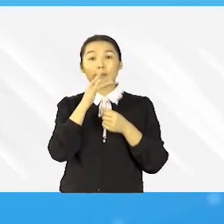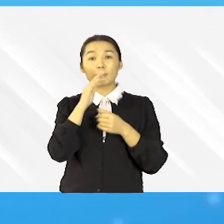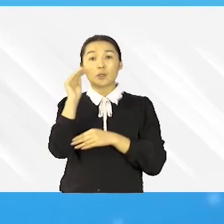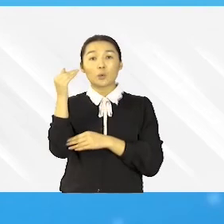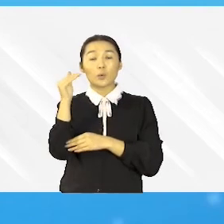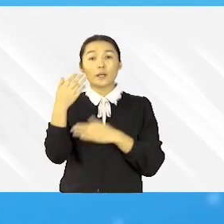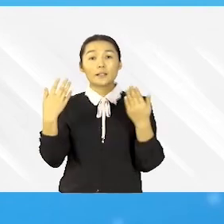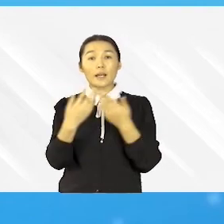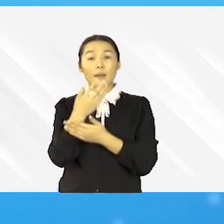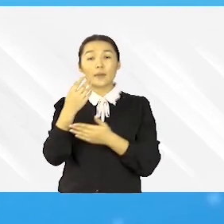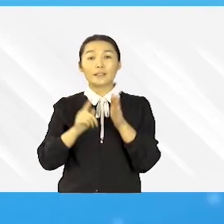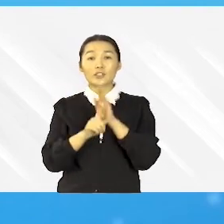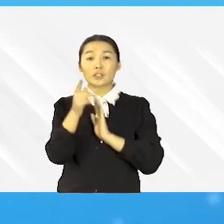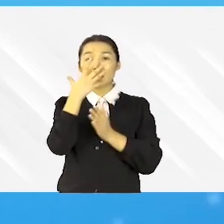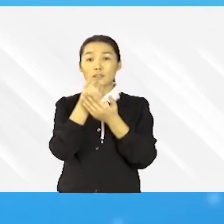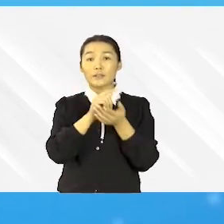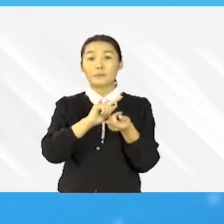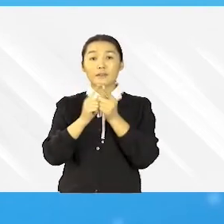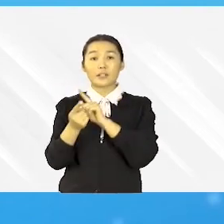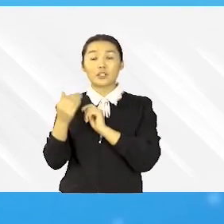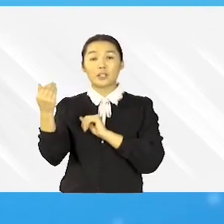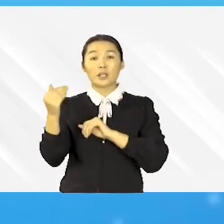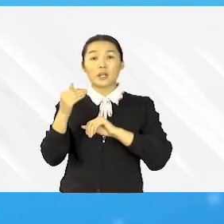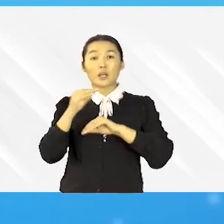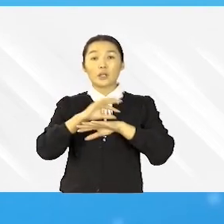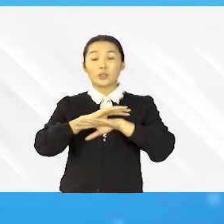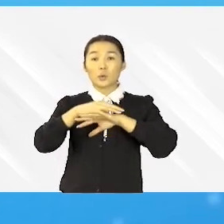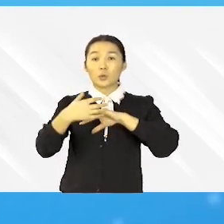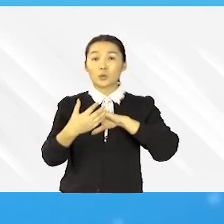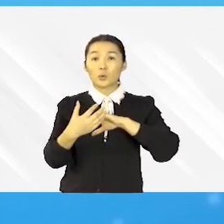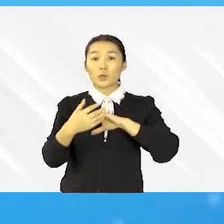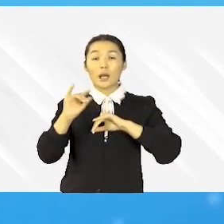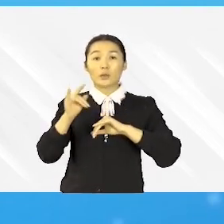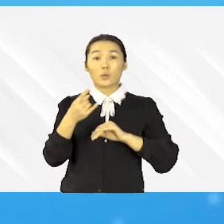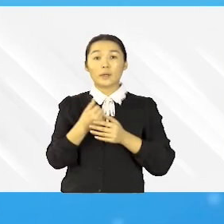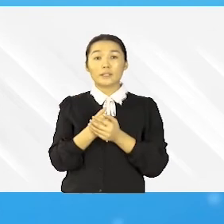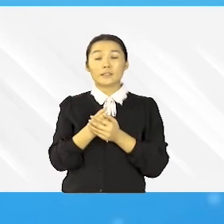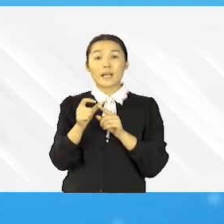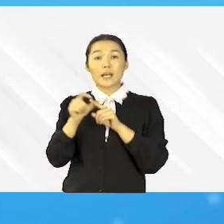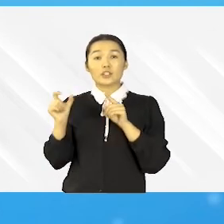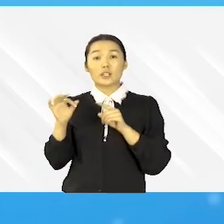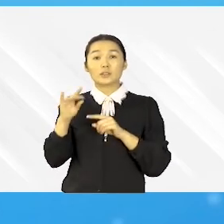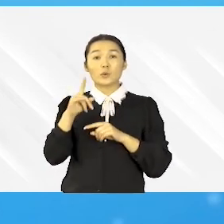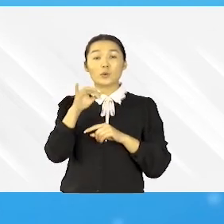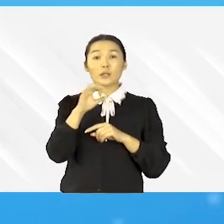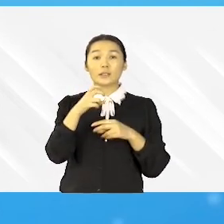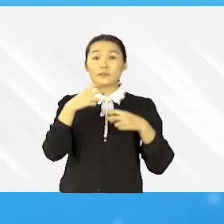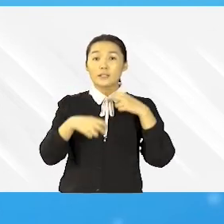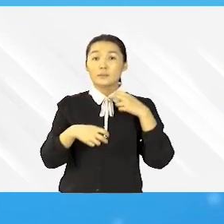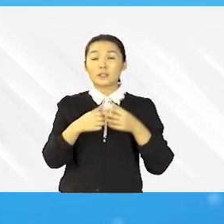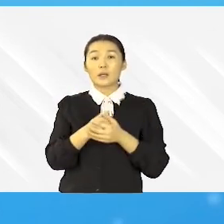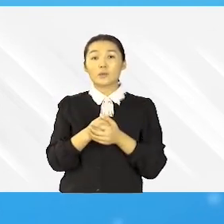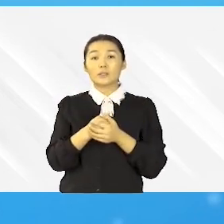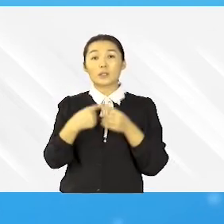опять начинает свои превращения. Ее шкурка лопается, часть органов распадается, иные подвергаются основательной